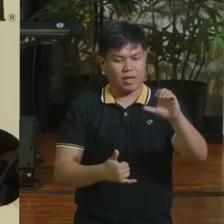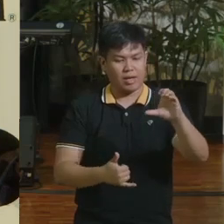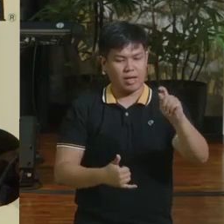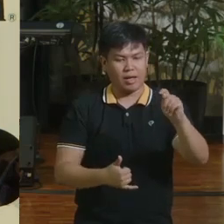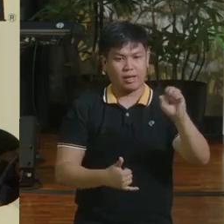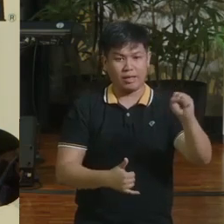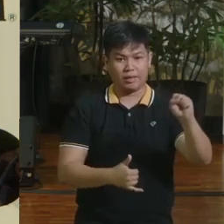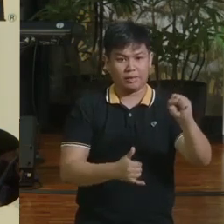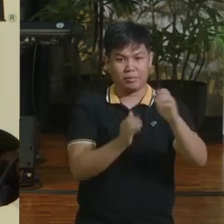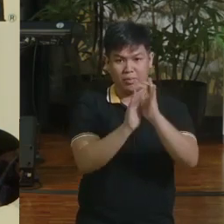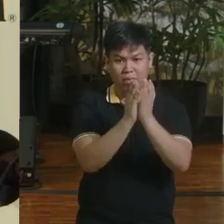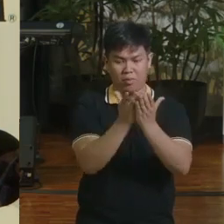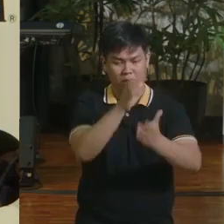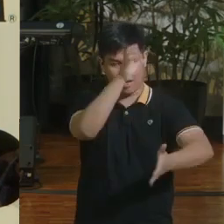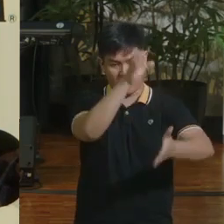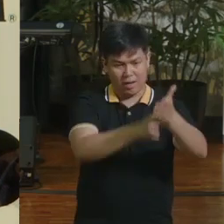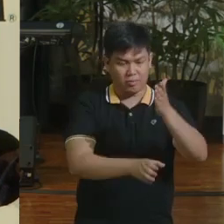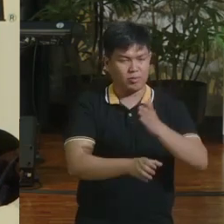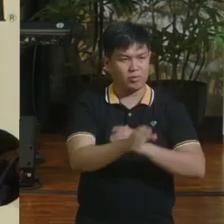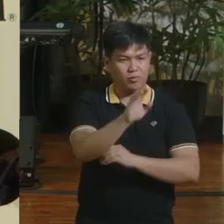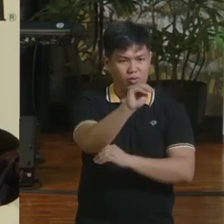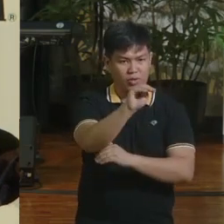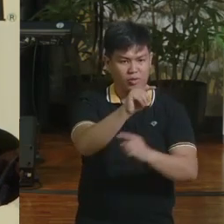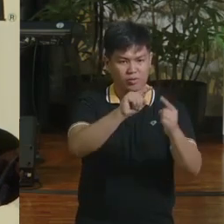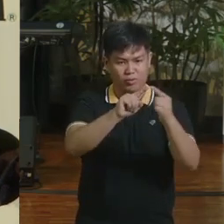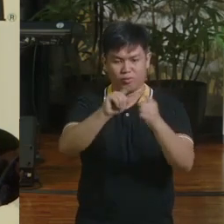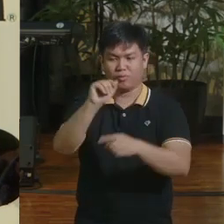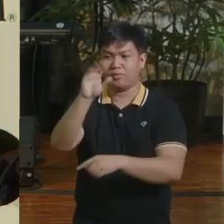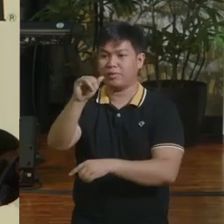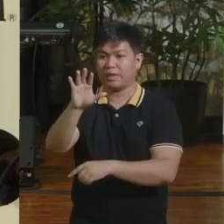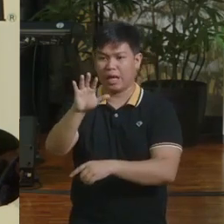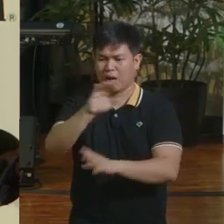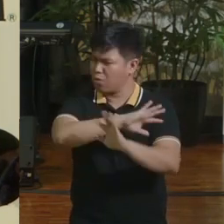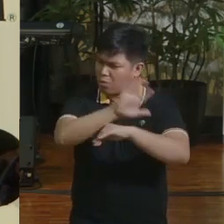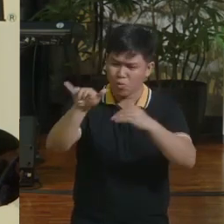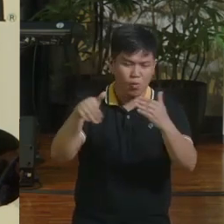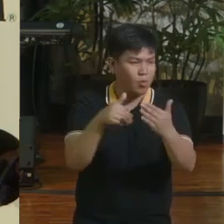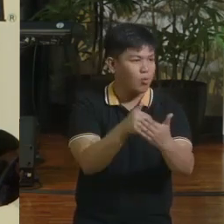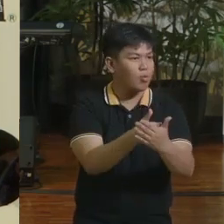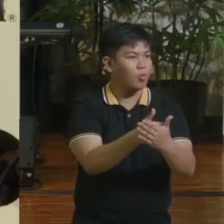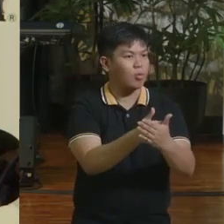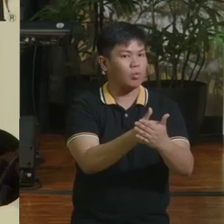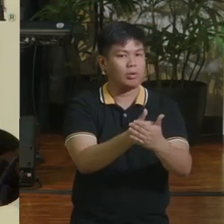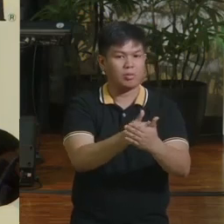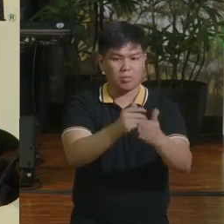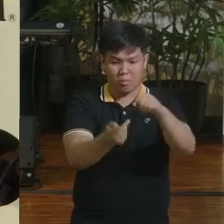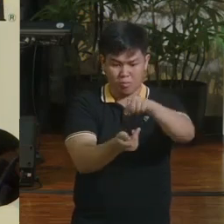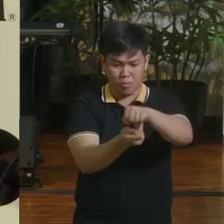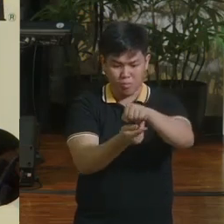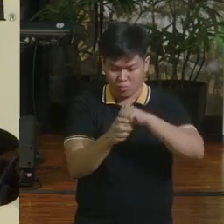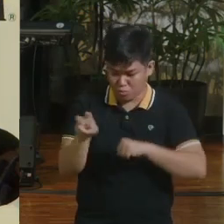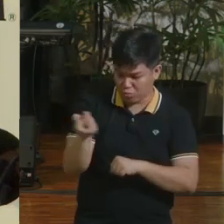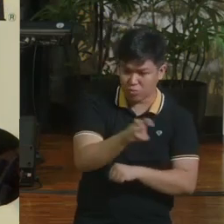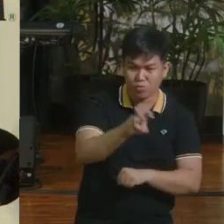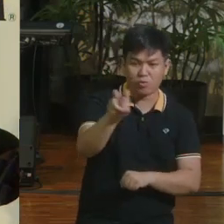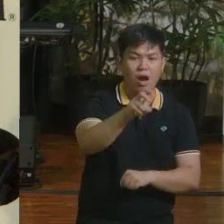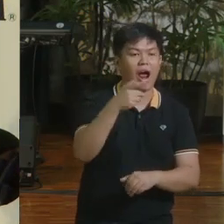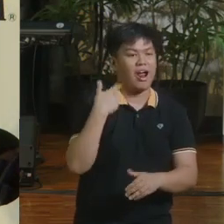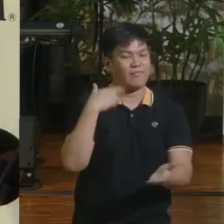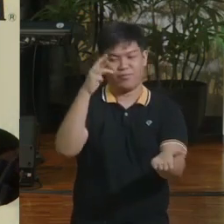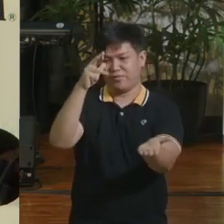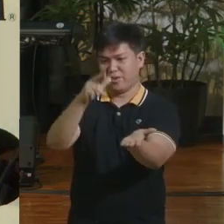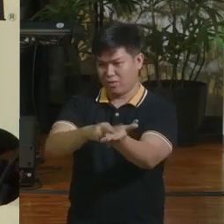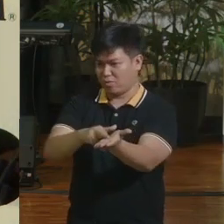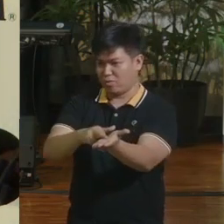po naka-record yung first missionary journey at kung anong mga syudad ang pinuntahan ni Pablo at